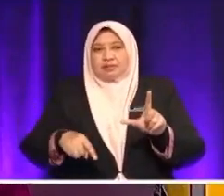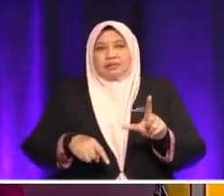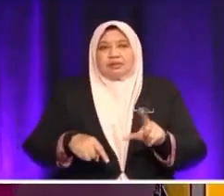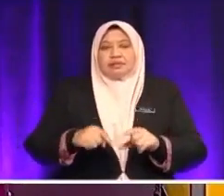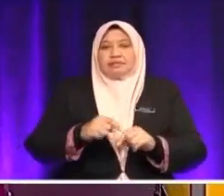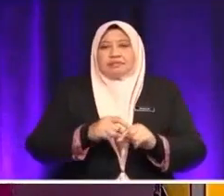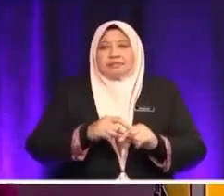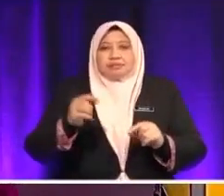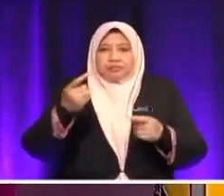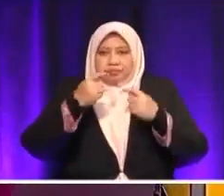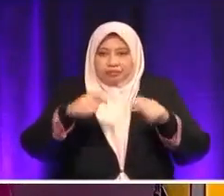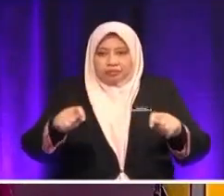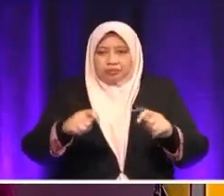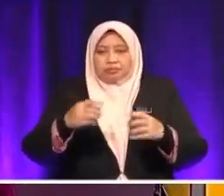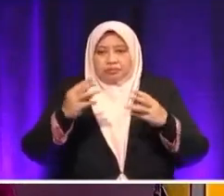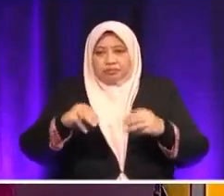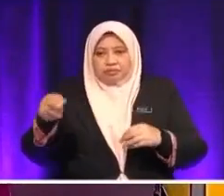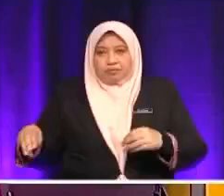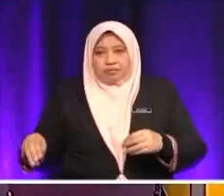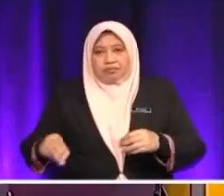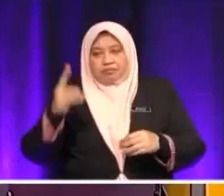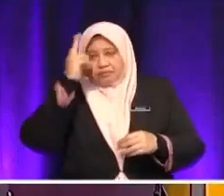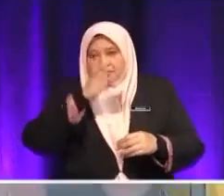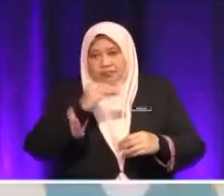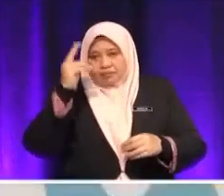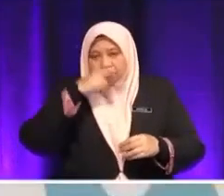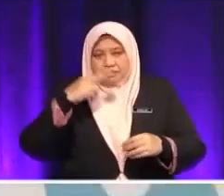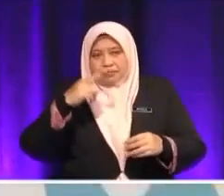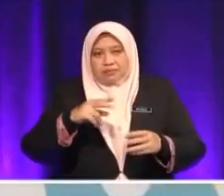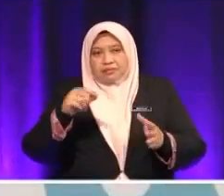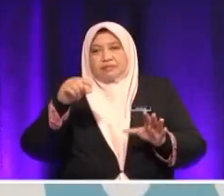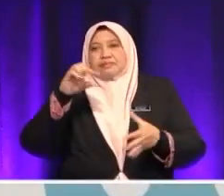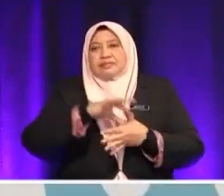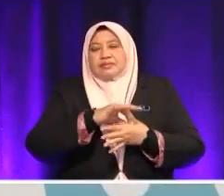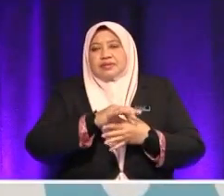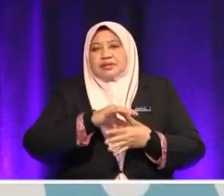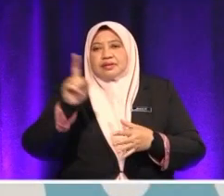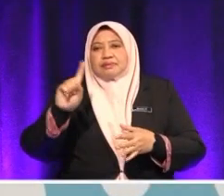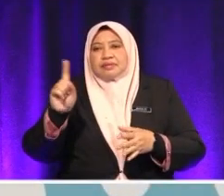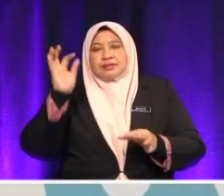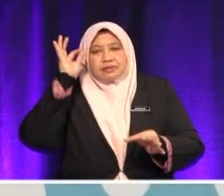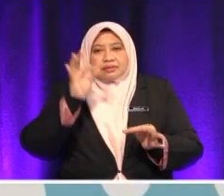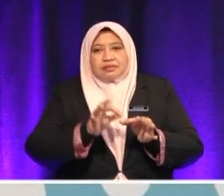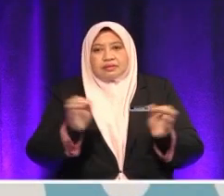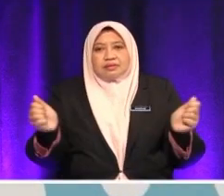Oke coba murid-murid saya dan juga Hani mengisi manakah yang bersesuaian dengan plot